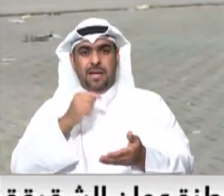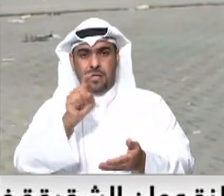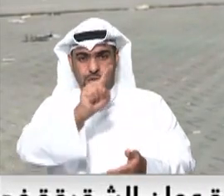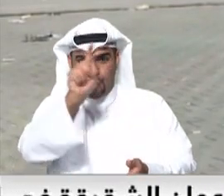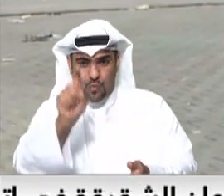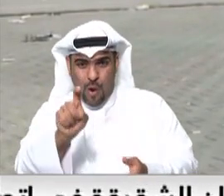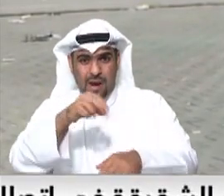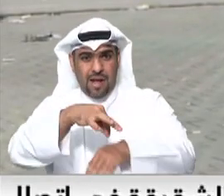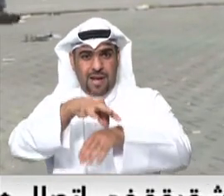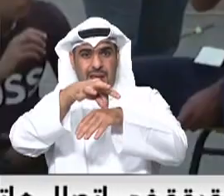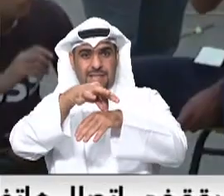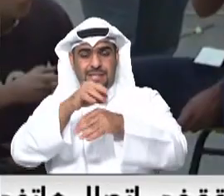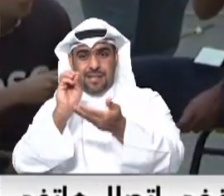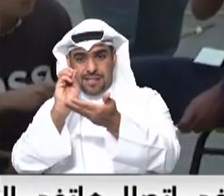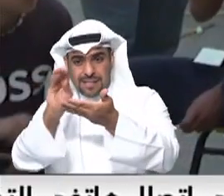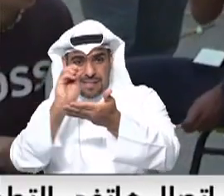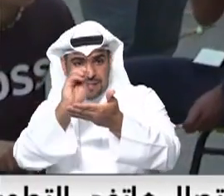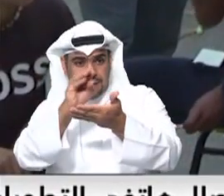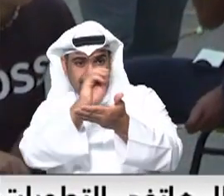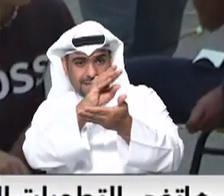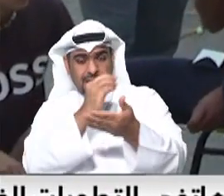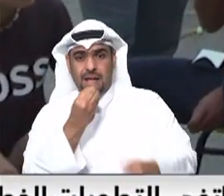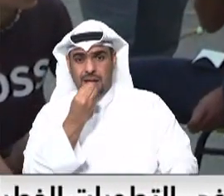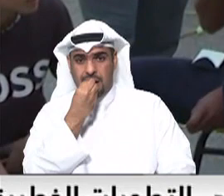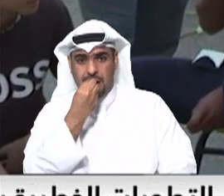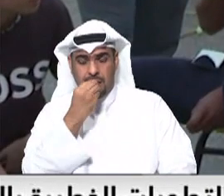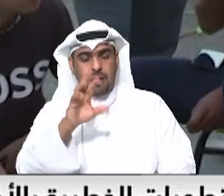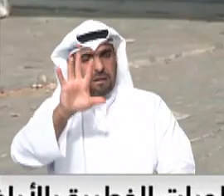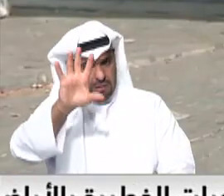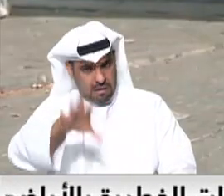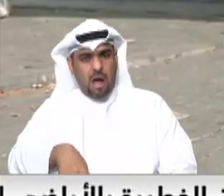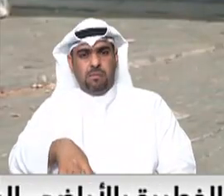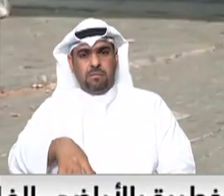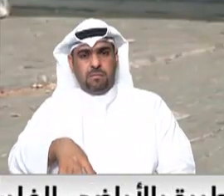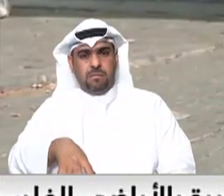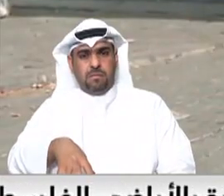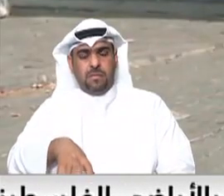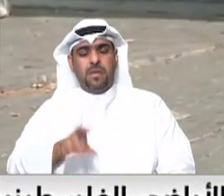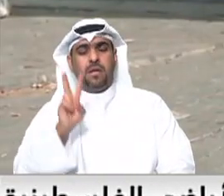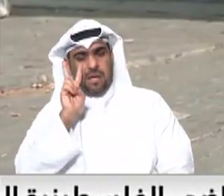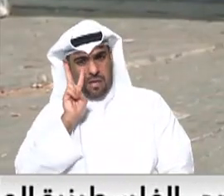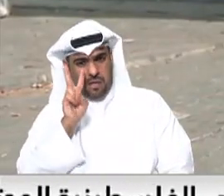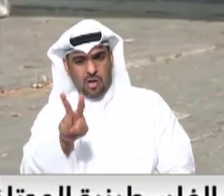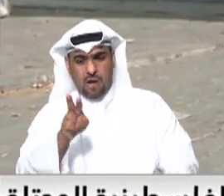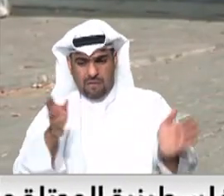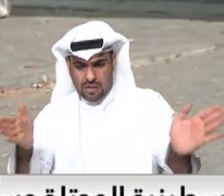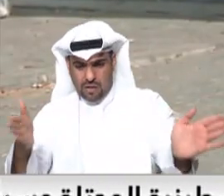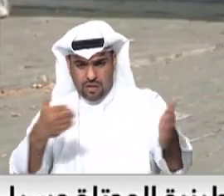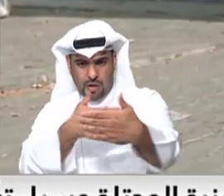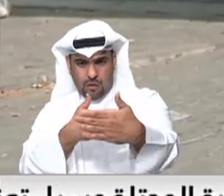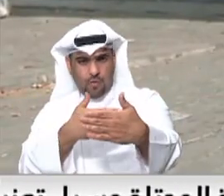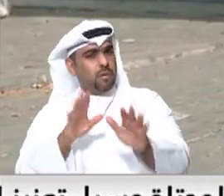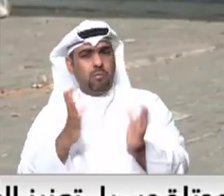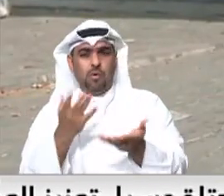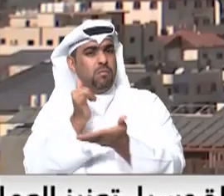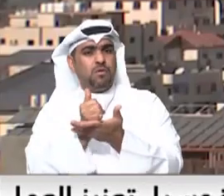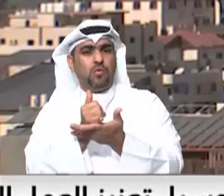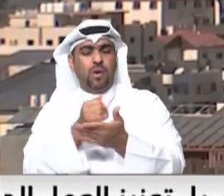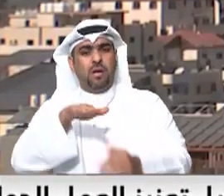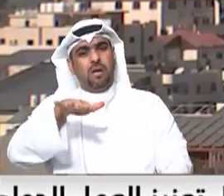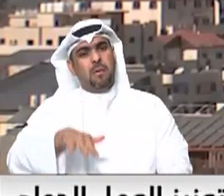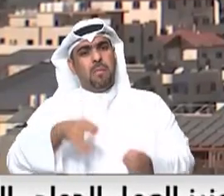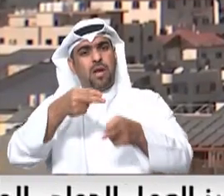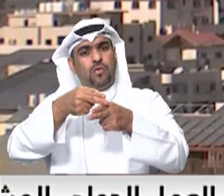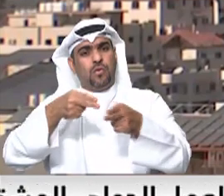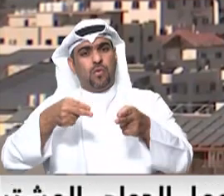تلقوا على مدى الساعات هذه الحاجيات الأساسية من الماء والغذاء، وهذا